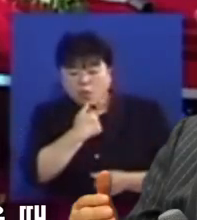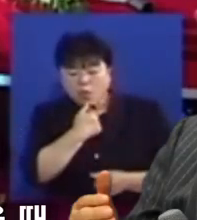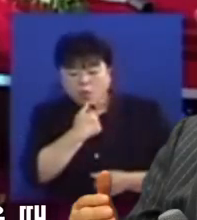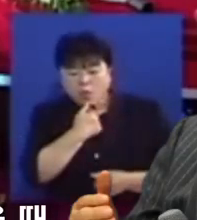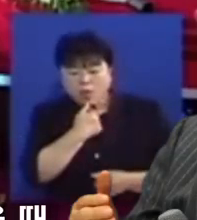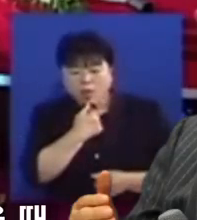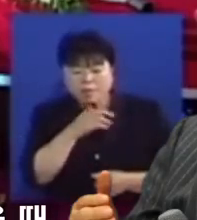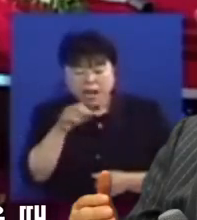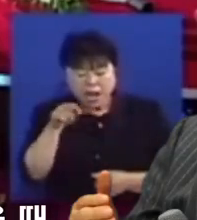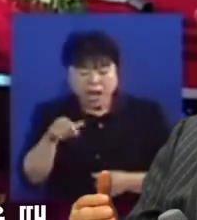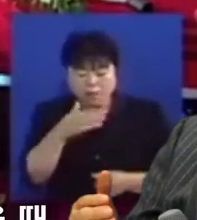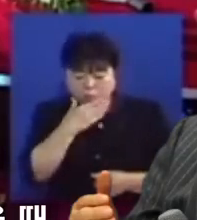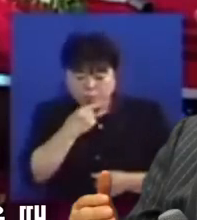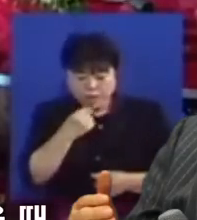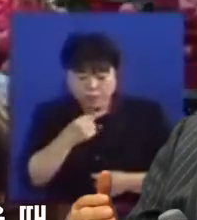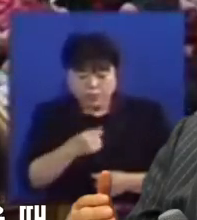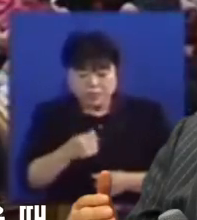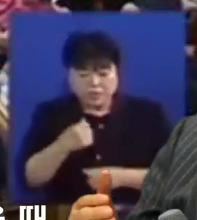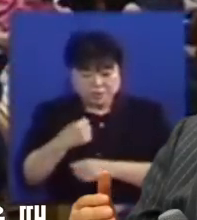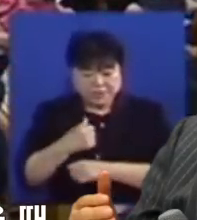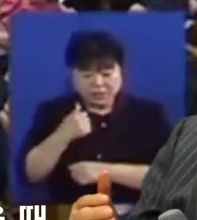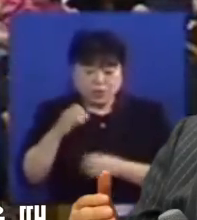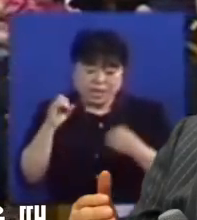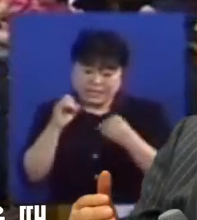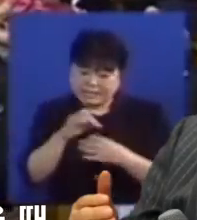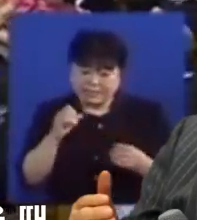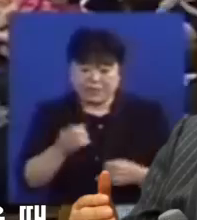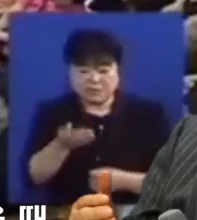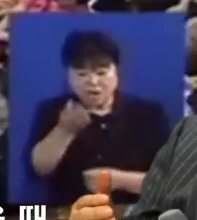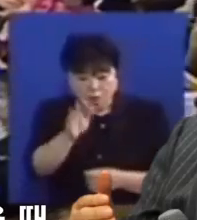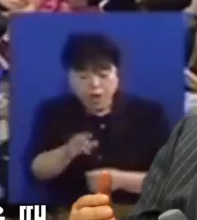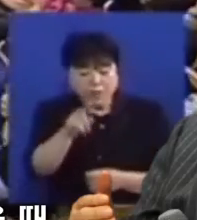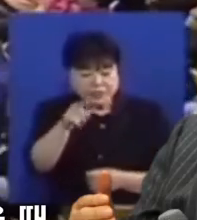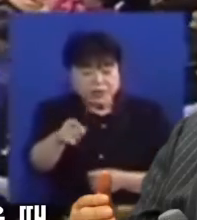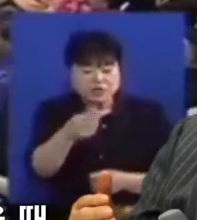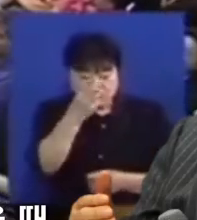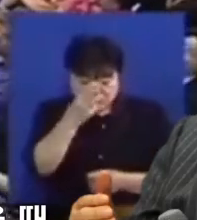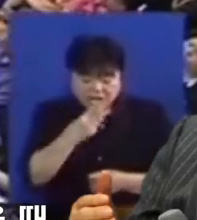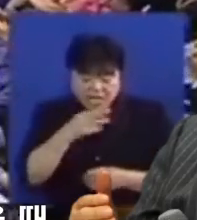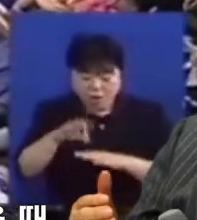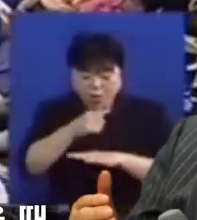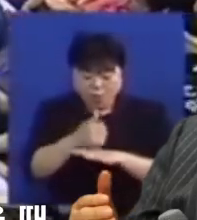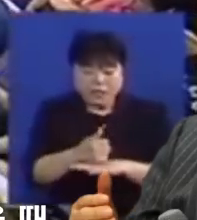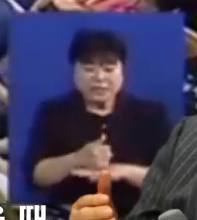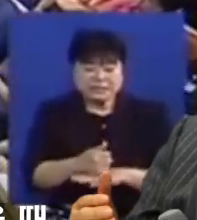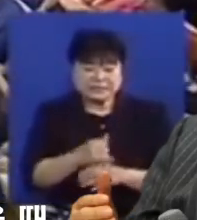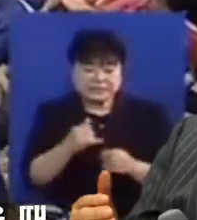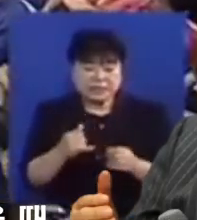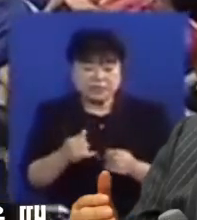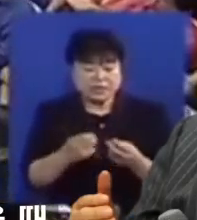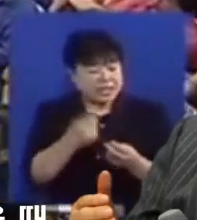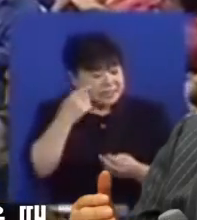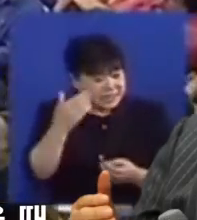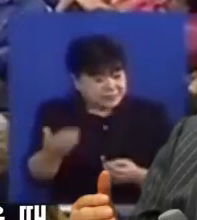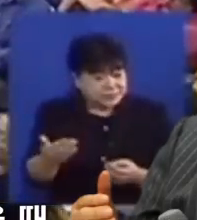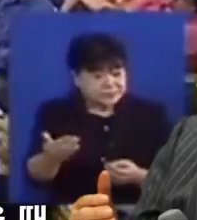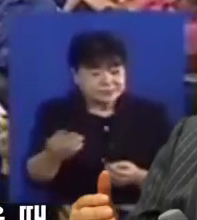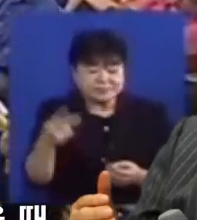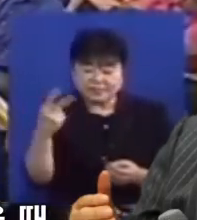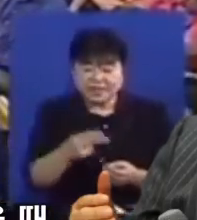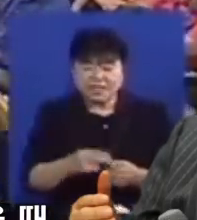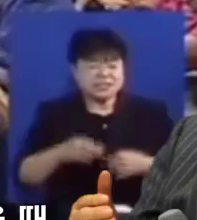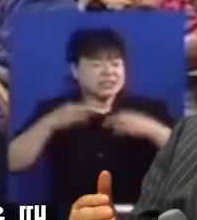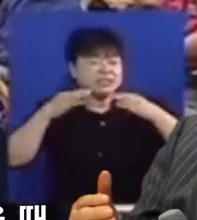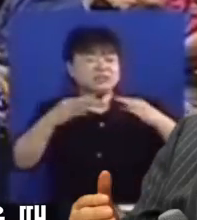마가복음 15장 12절로 15절을 보면 빌라도가 또 대답하여 이르되 그러면 너희가 유대인의 왕이라 하는 일을 내가 어떻게 하랴? 그들이 다시